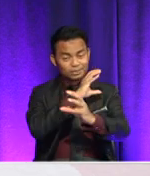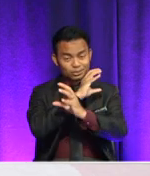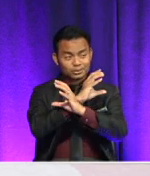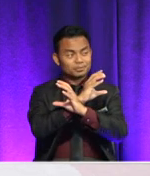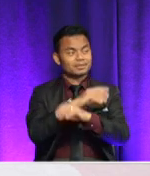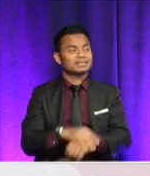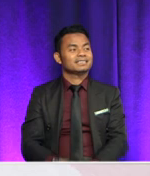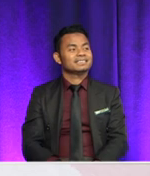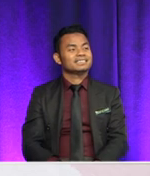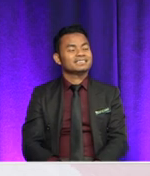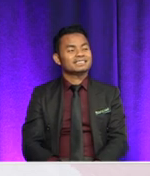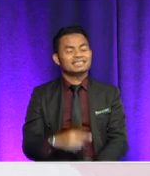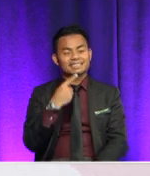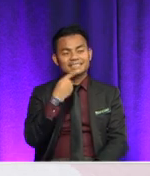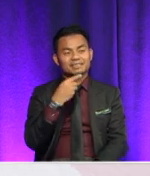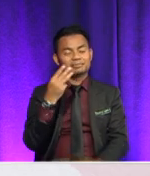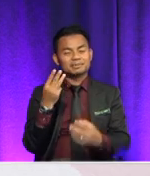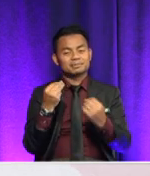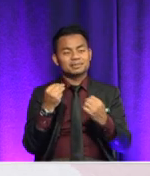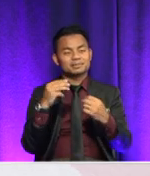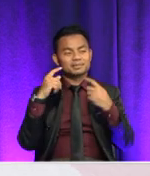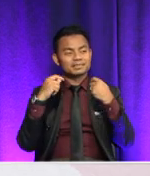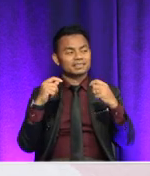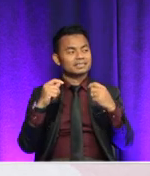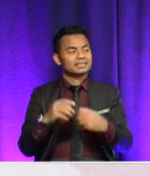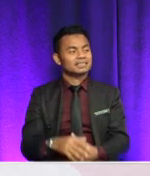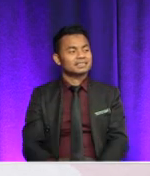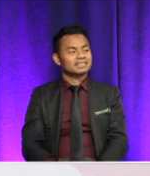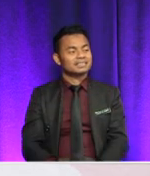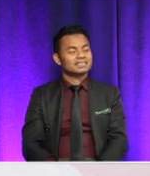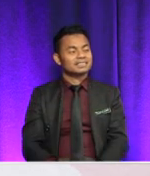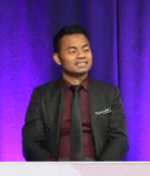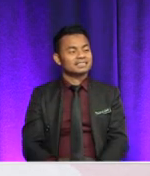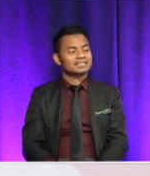jawabannya siapa Nak coba-coba